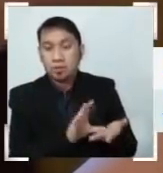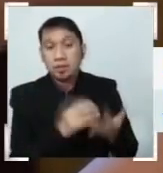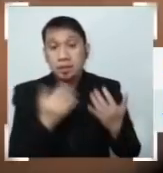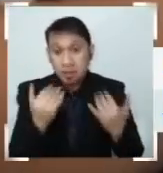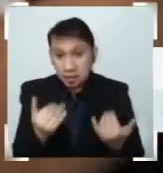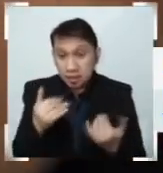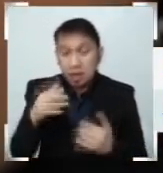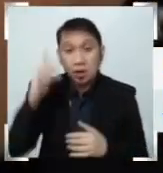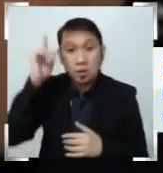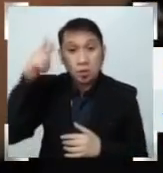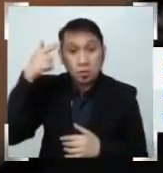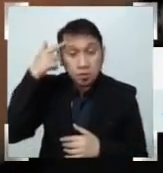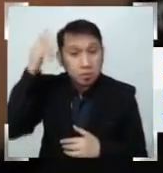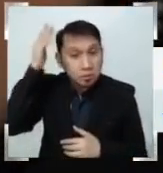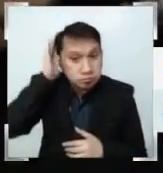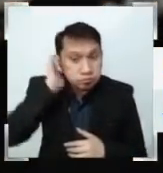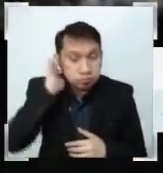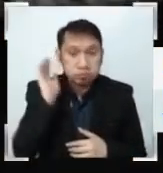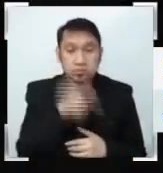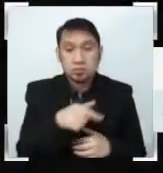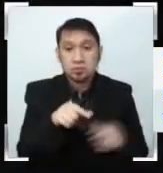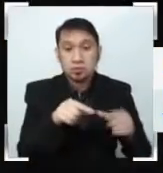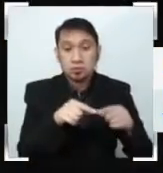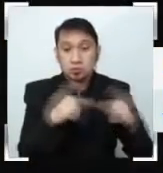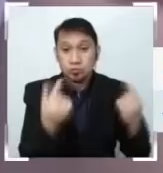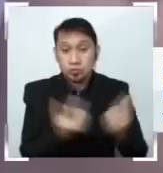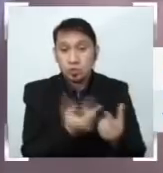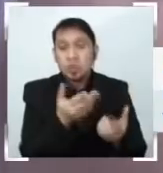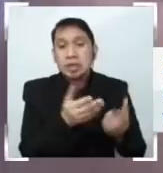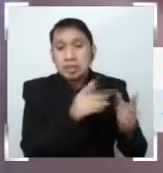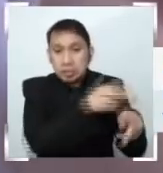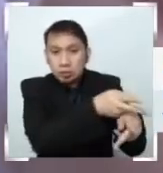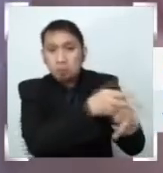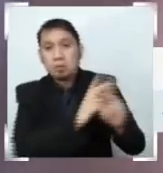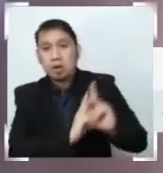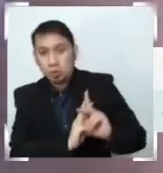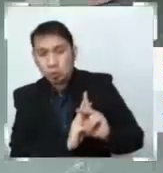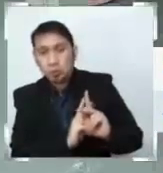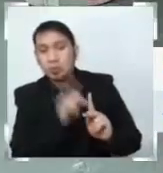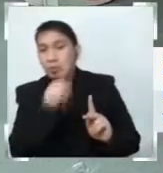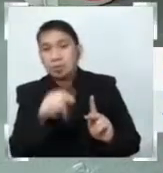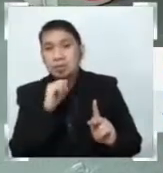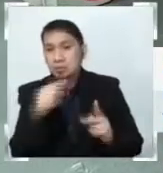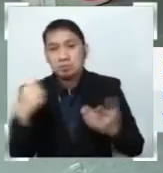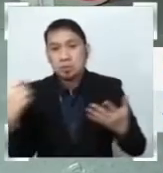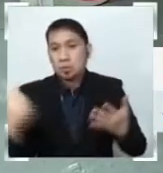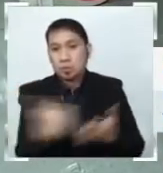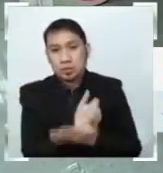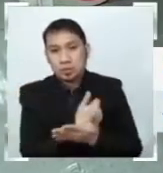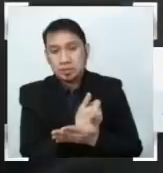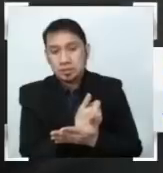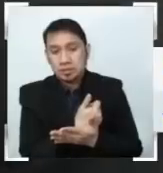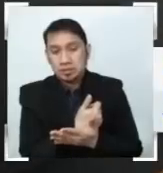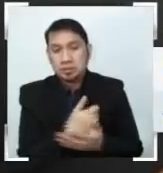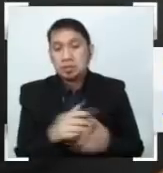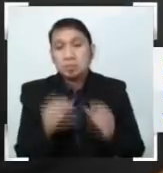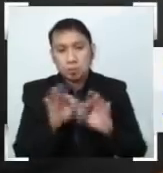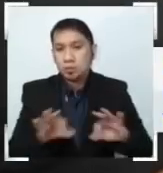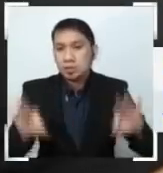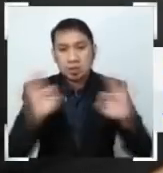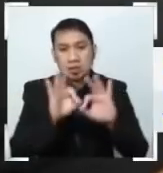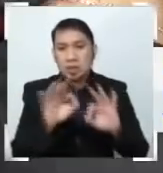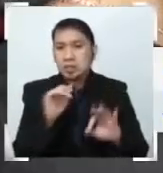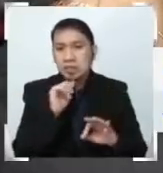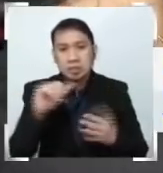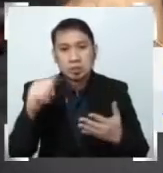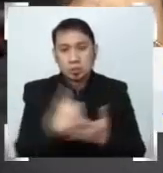private sector na ipahiram muna ang mga nakatenga nitong bakuna para hindi masayang. Mahalagang walang masayang lalo't posibleng madagdagan